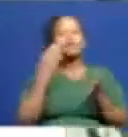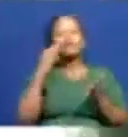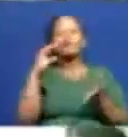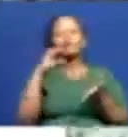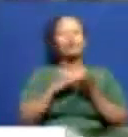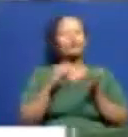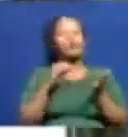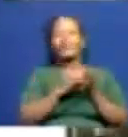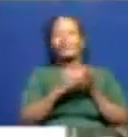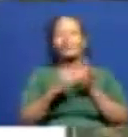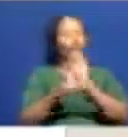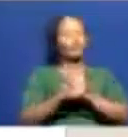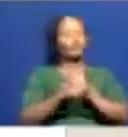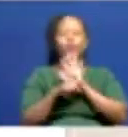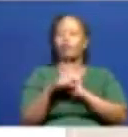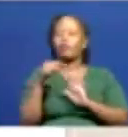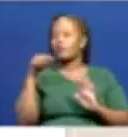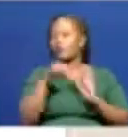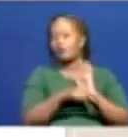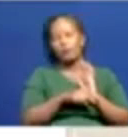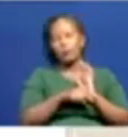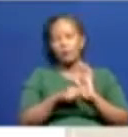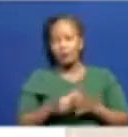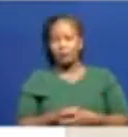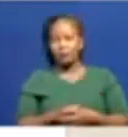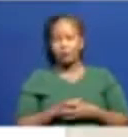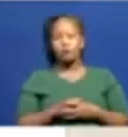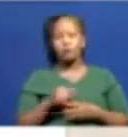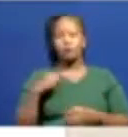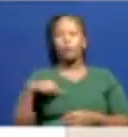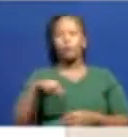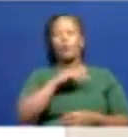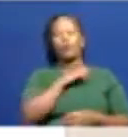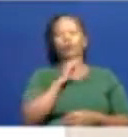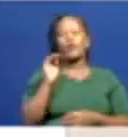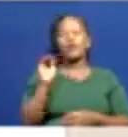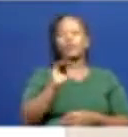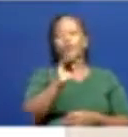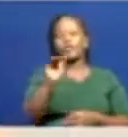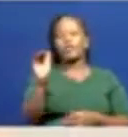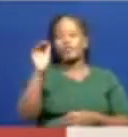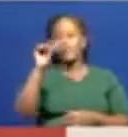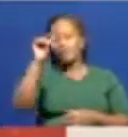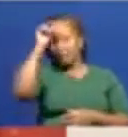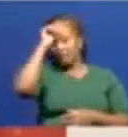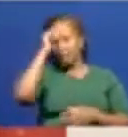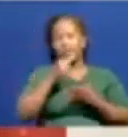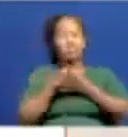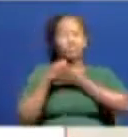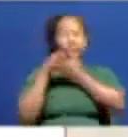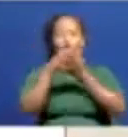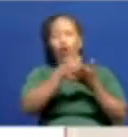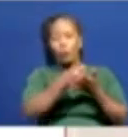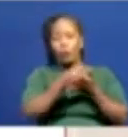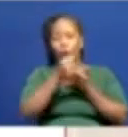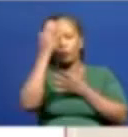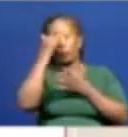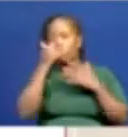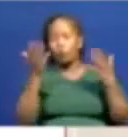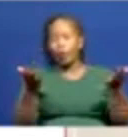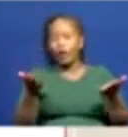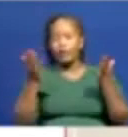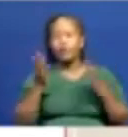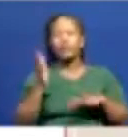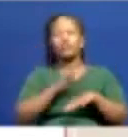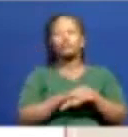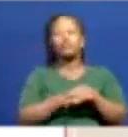haijawa mbaya zaidi. Tulikuwa tunaomba serikali itusaidie ili tupate shamba